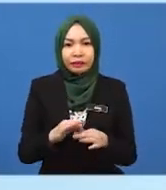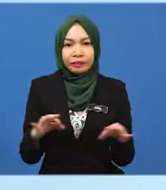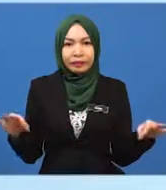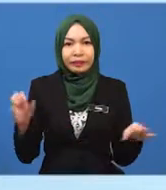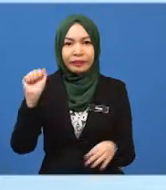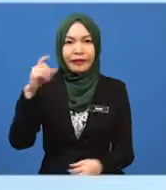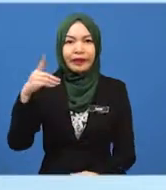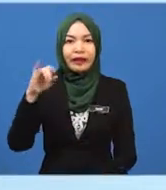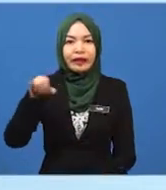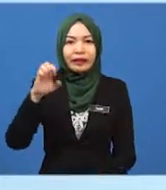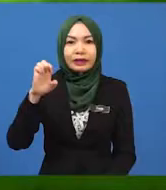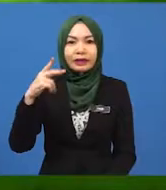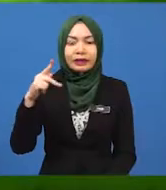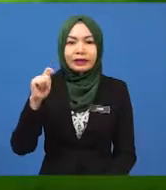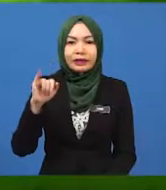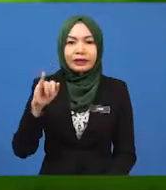nama.